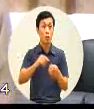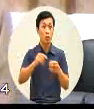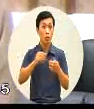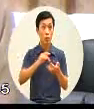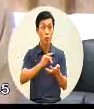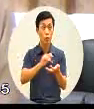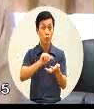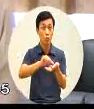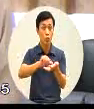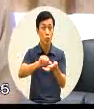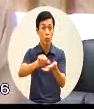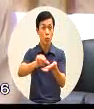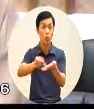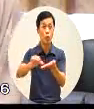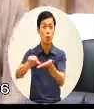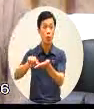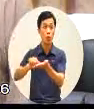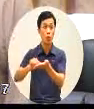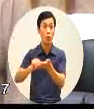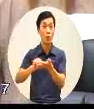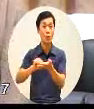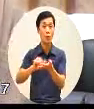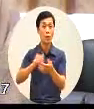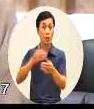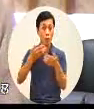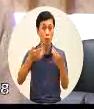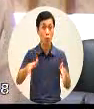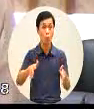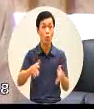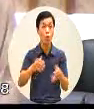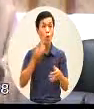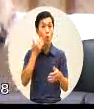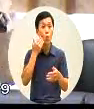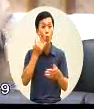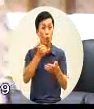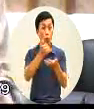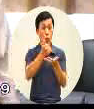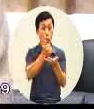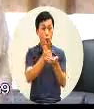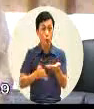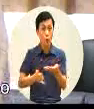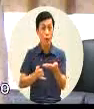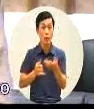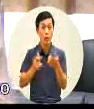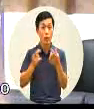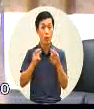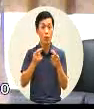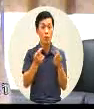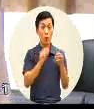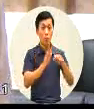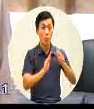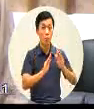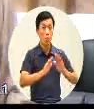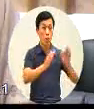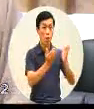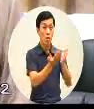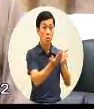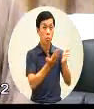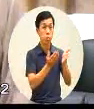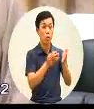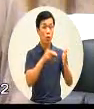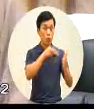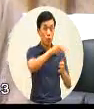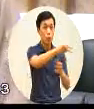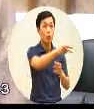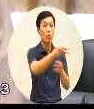根清净方为道，退步原来是向前。啊，你哪里做布袋，连安尼个鬼煞听